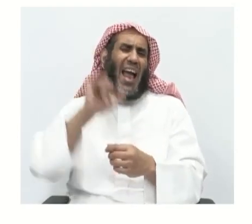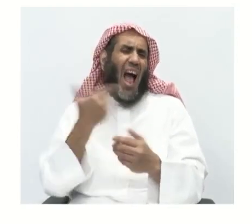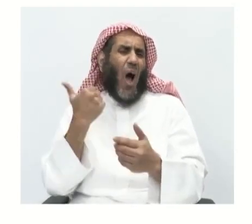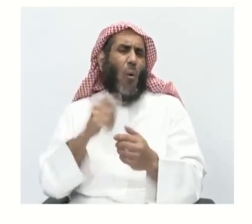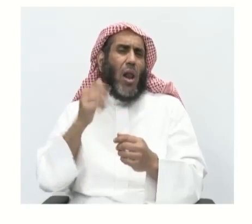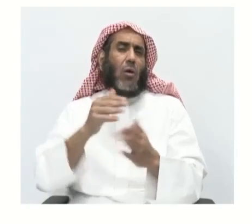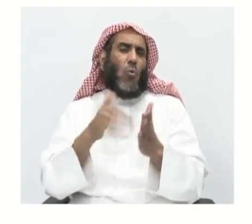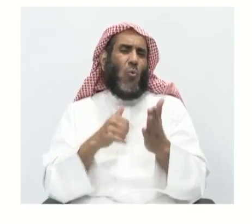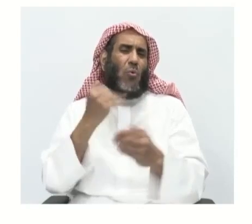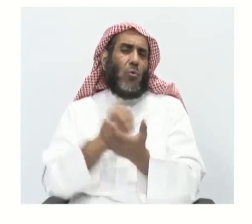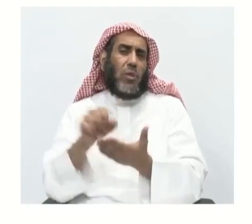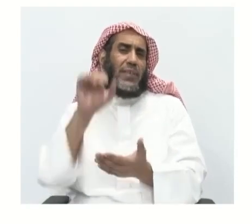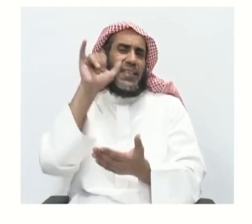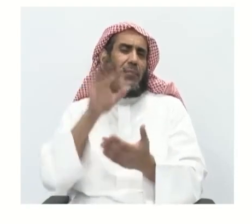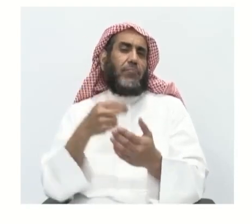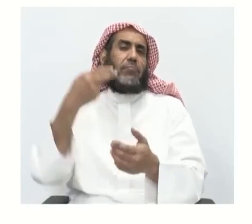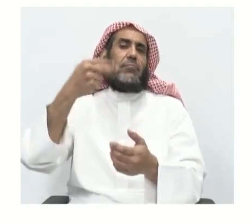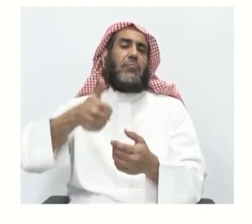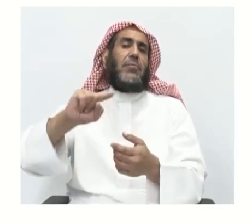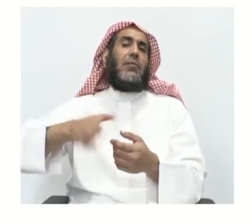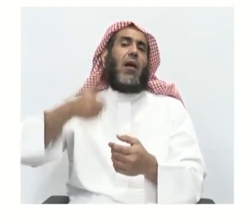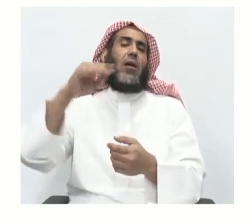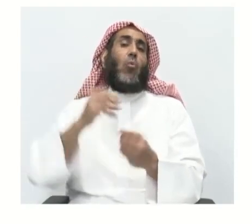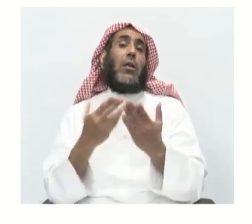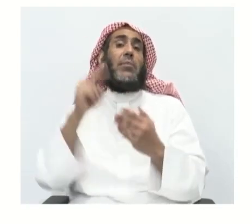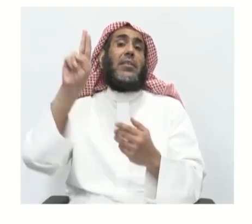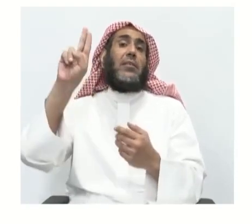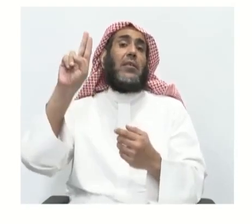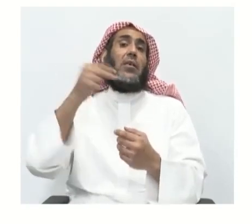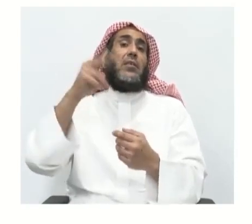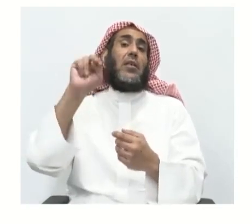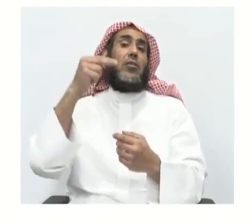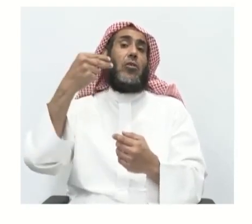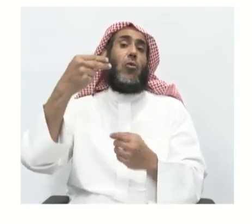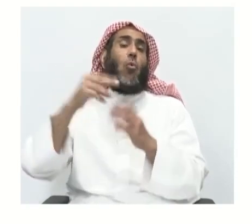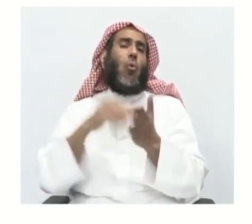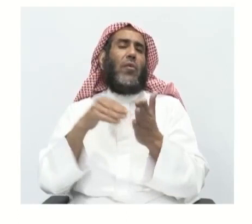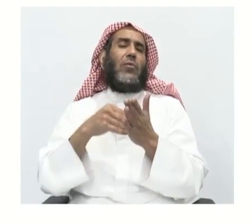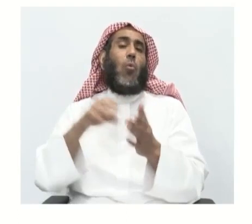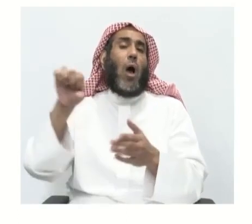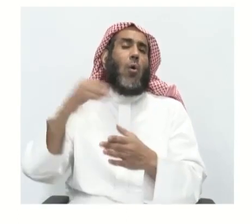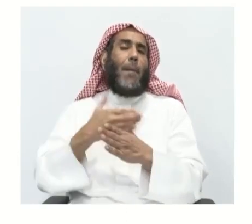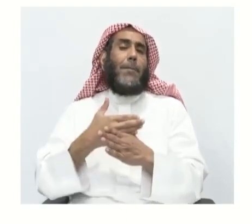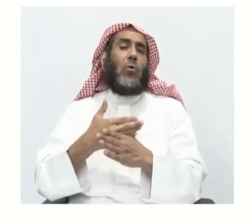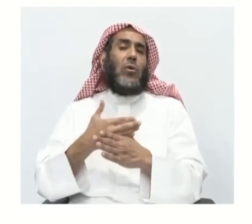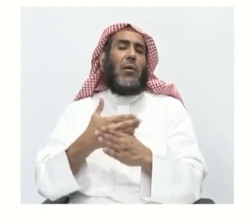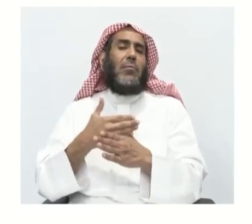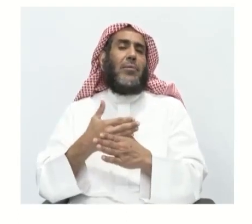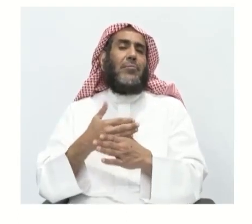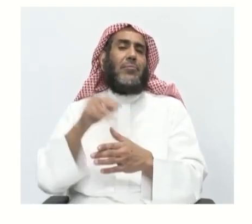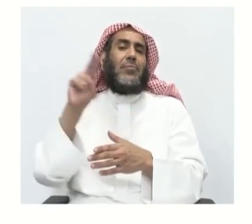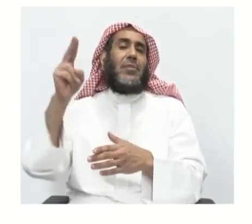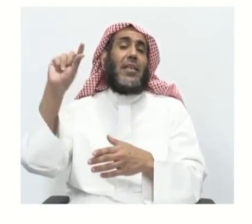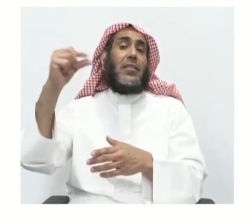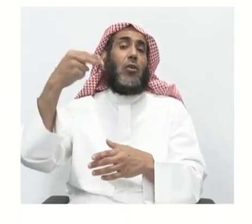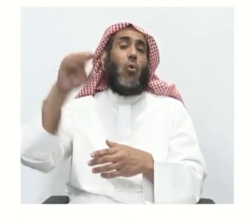منقوص اسم منقوص في حاله الرفع وكلمه تدعو قد حذفت من اخرها ايضا الواو تدعو هنا